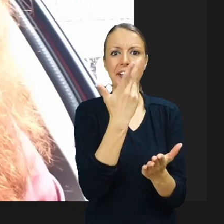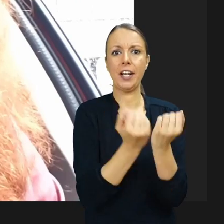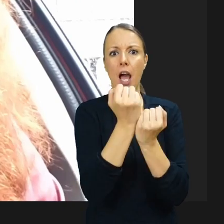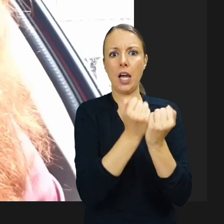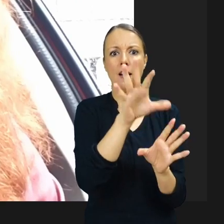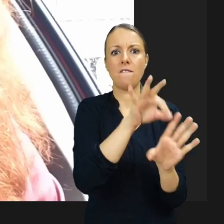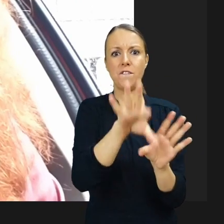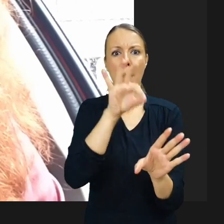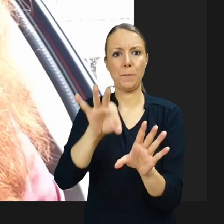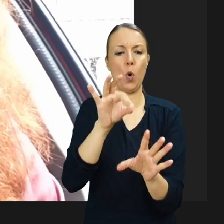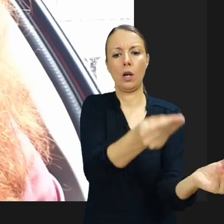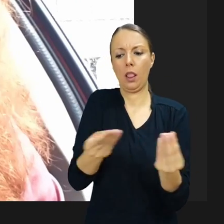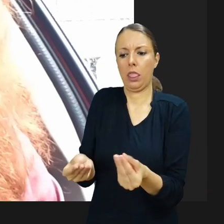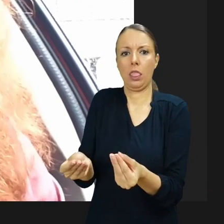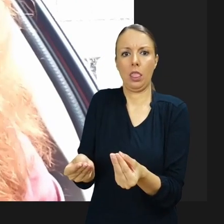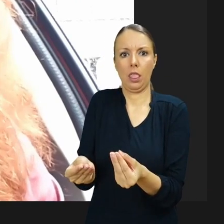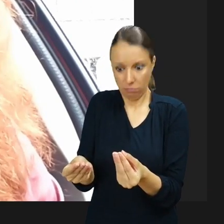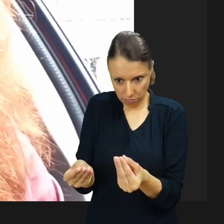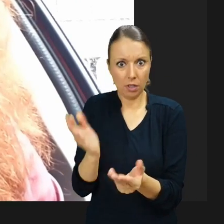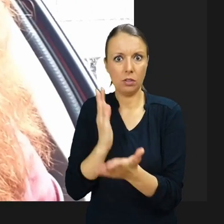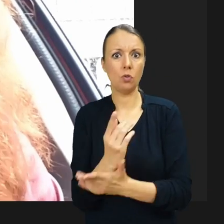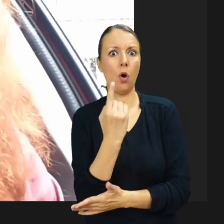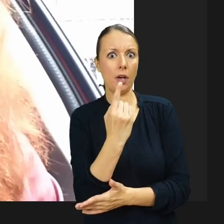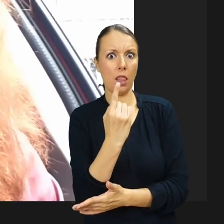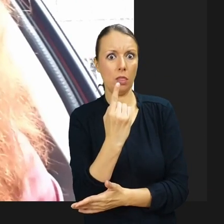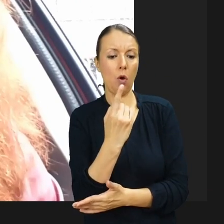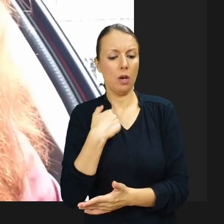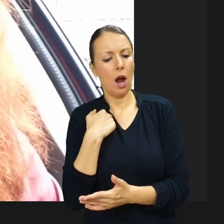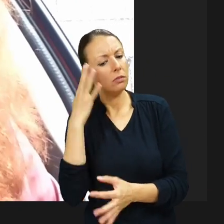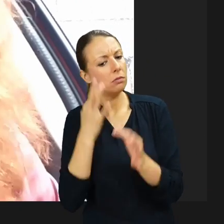jedna odpowiedź na moje pytanie padła, mianowicie